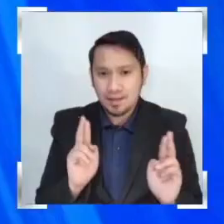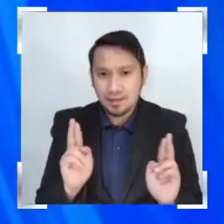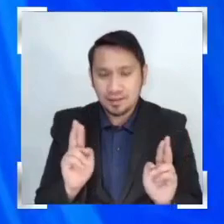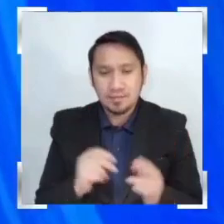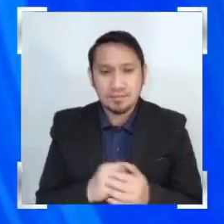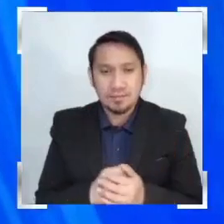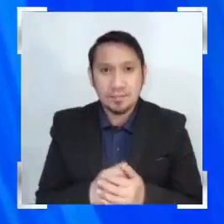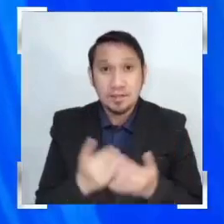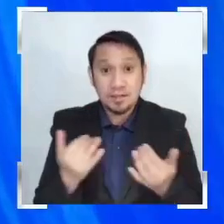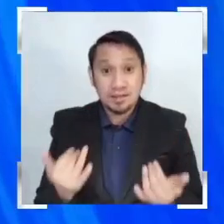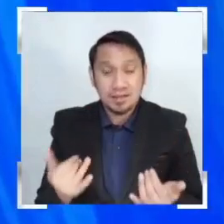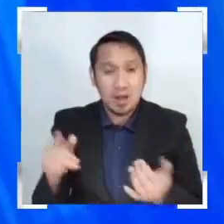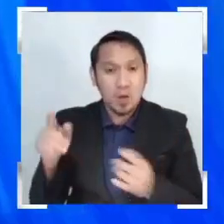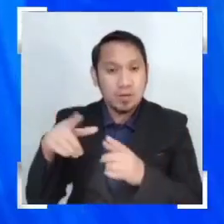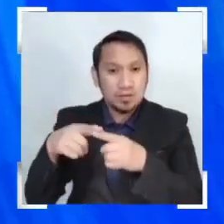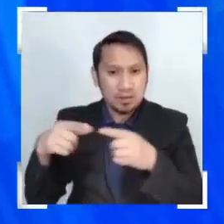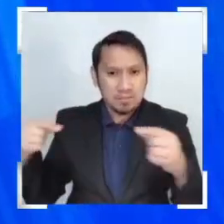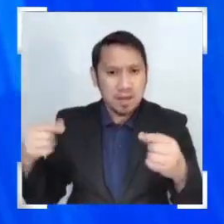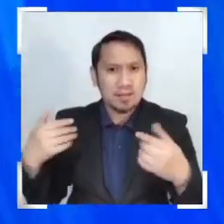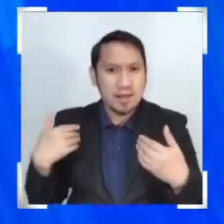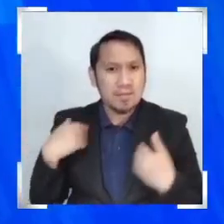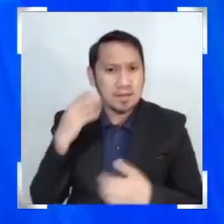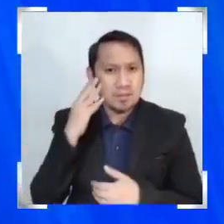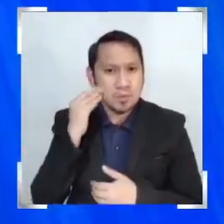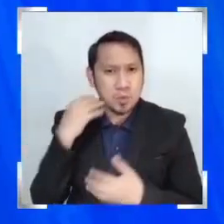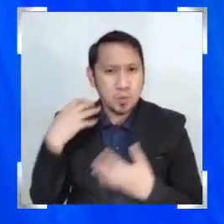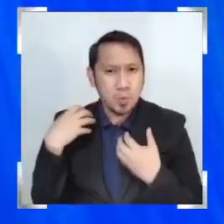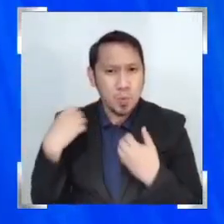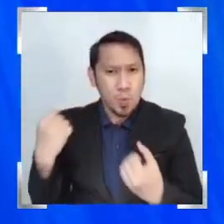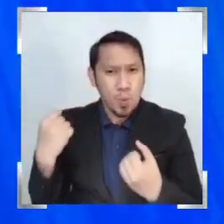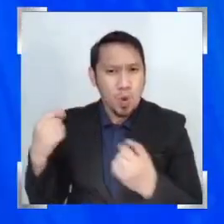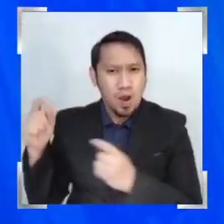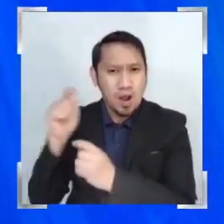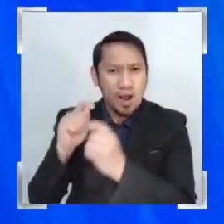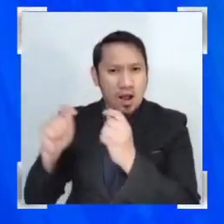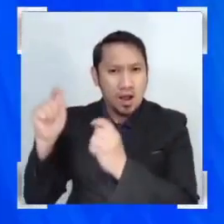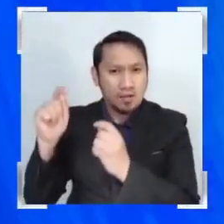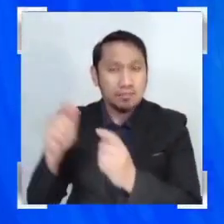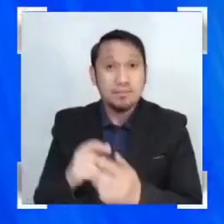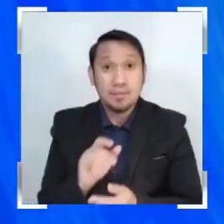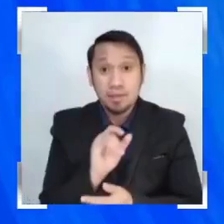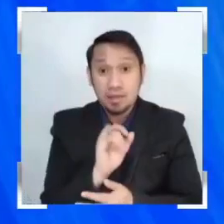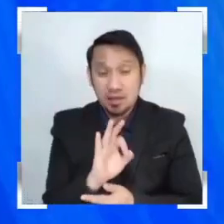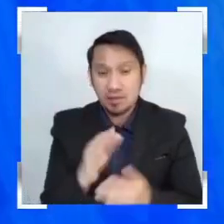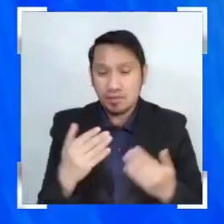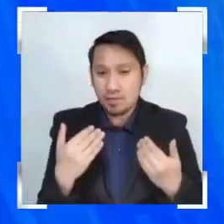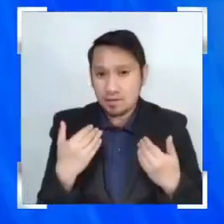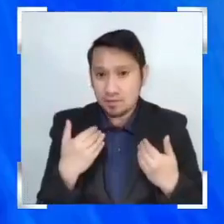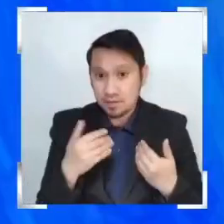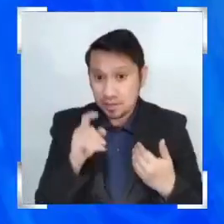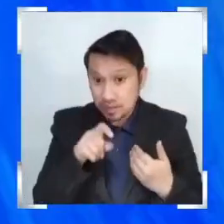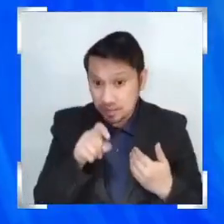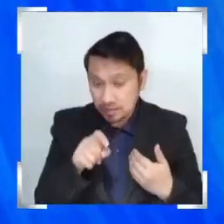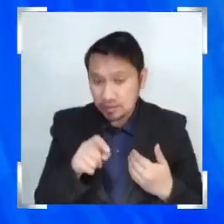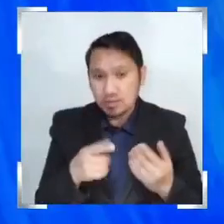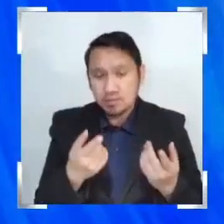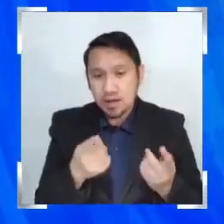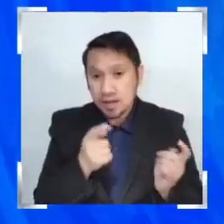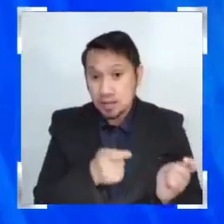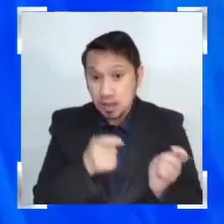Japan. Inalerto na rin ang mga lokal na pamahalaan sakaling kailanganin ang preemptive evacuation. Ating